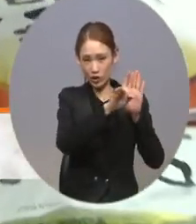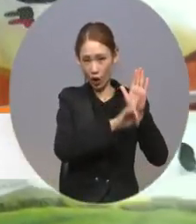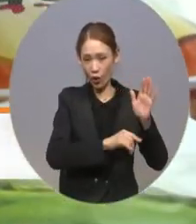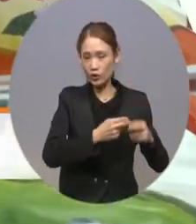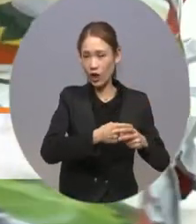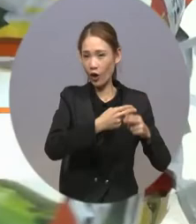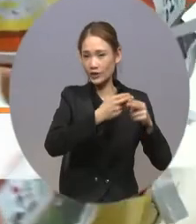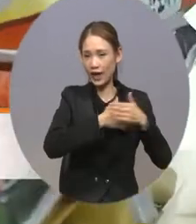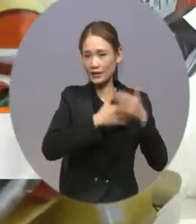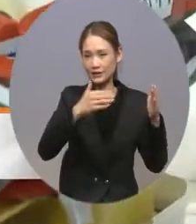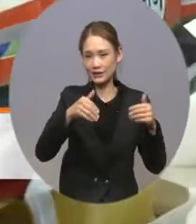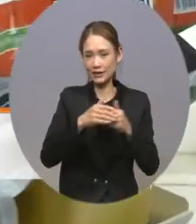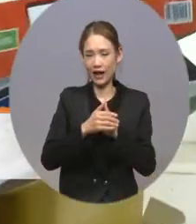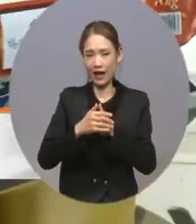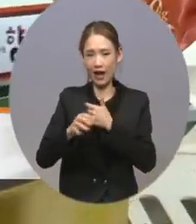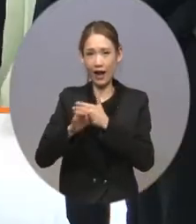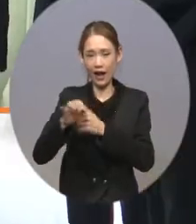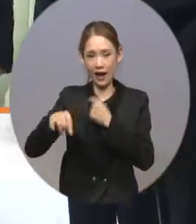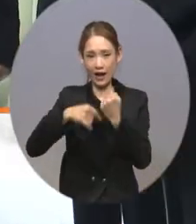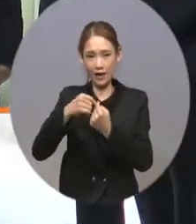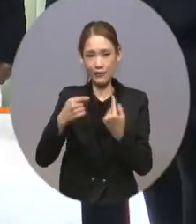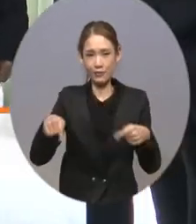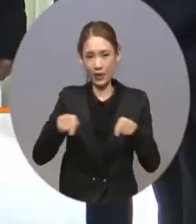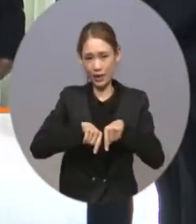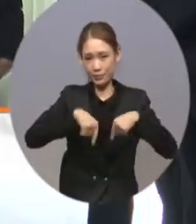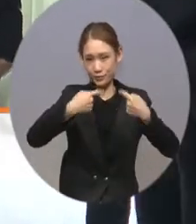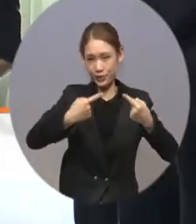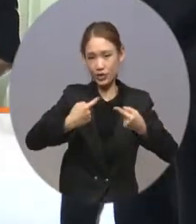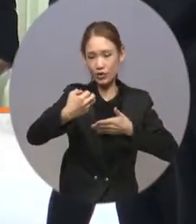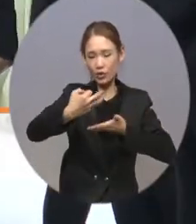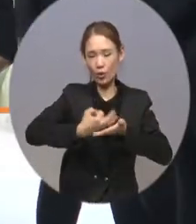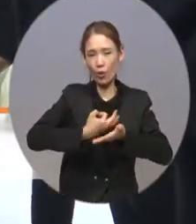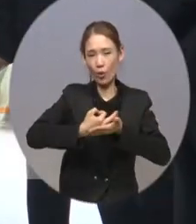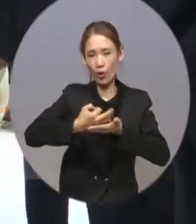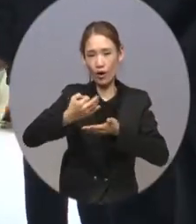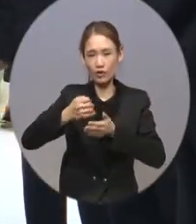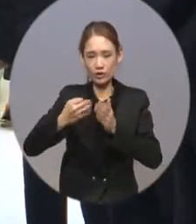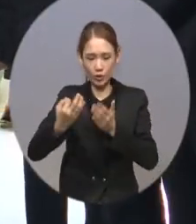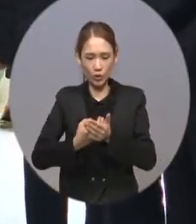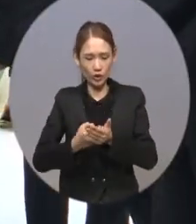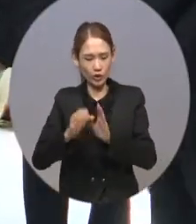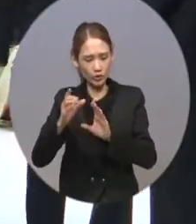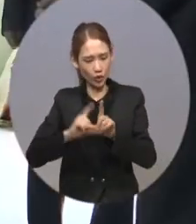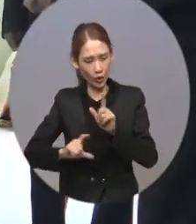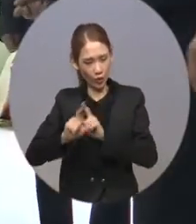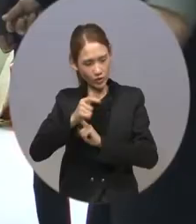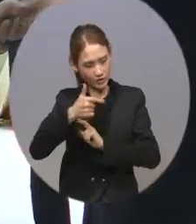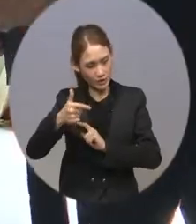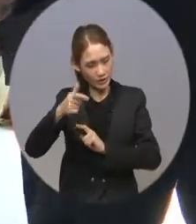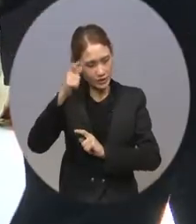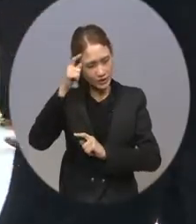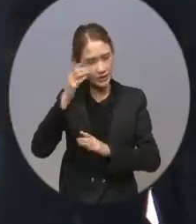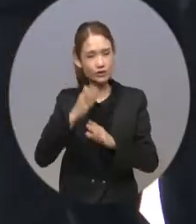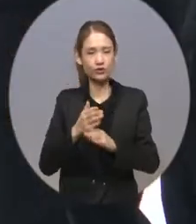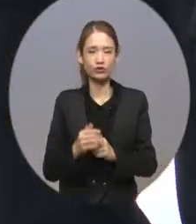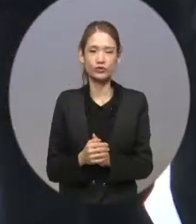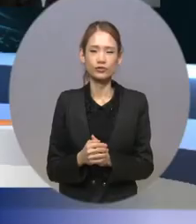저장시설과 가공시설이 들어서게 되면서 농가 편익과 소득 증대에도 기여할 것으로 전망하고 있습니다.